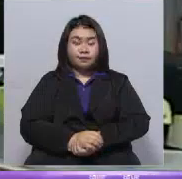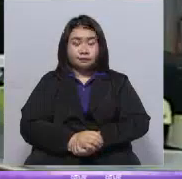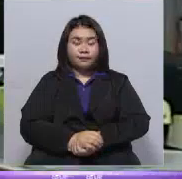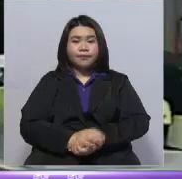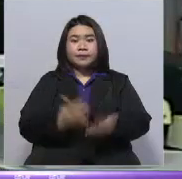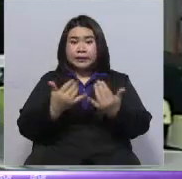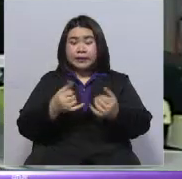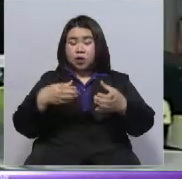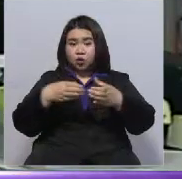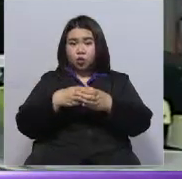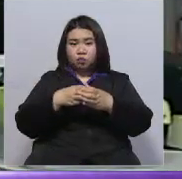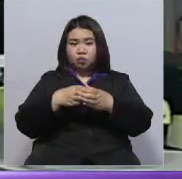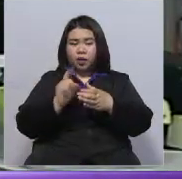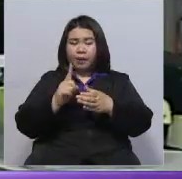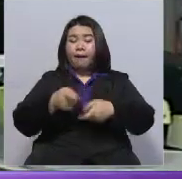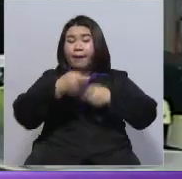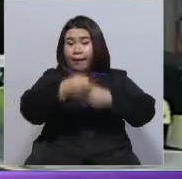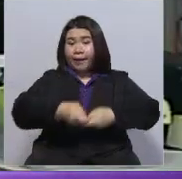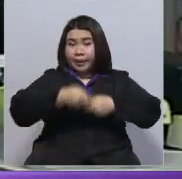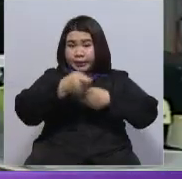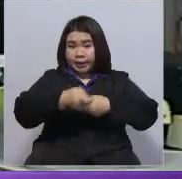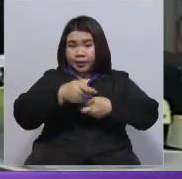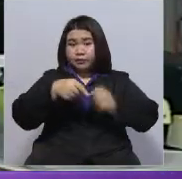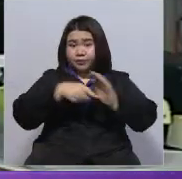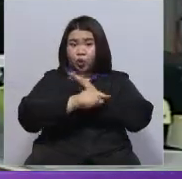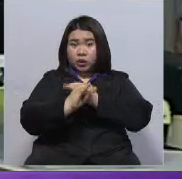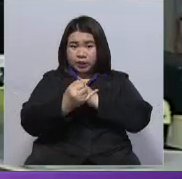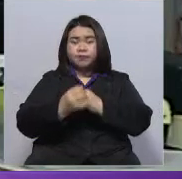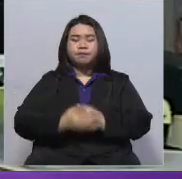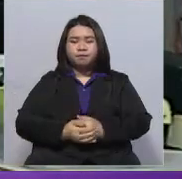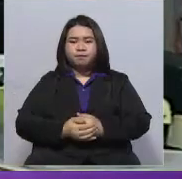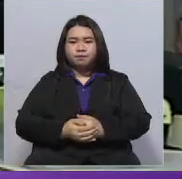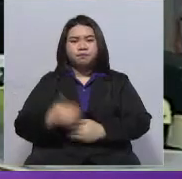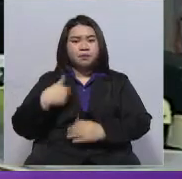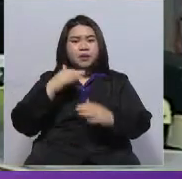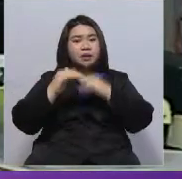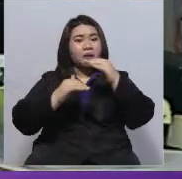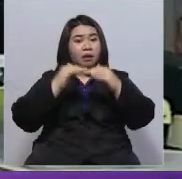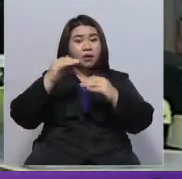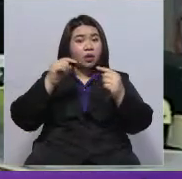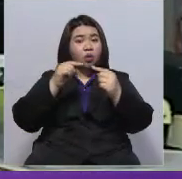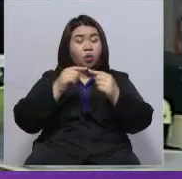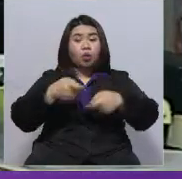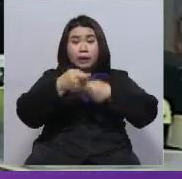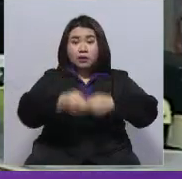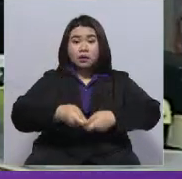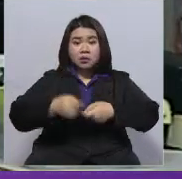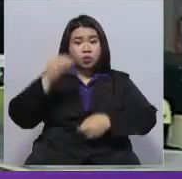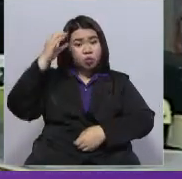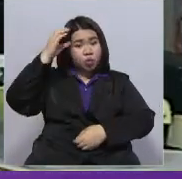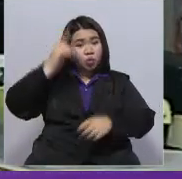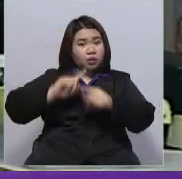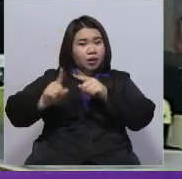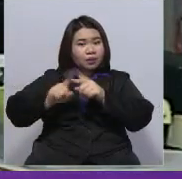สำหรับสหกรณ์การเกษตรมะขามจังหวัดจันทบุรีนะคะการพัฒนาต่อยอดองค์ความรู้ทางการเกษตรที่ทำคว